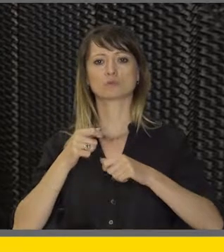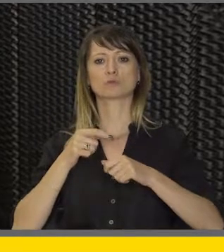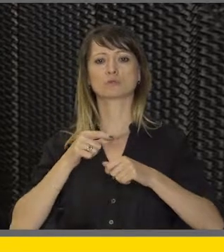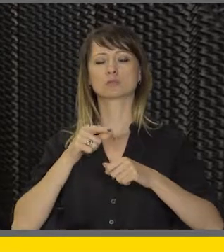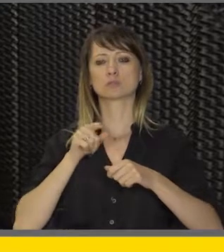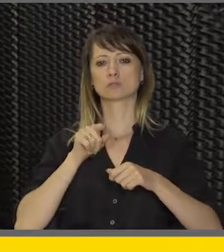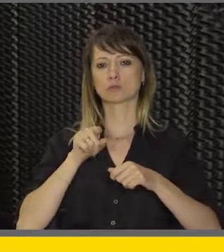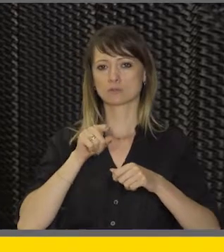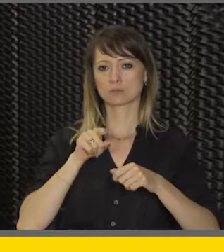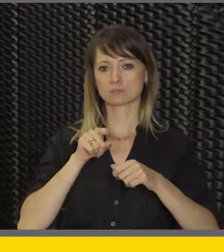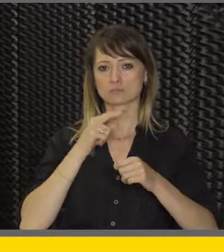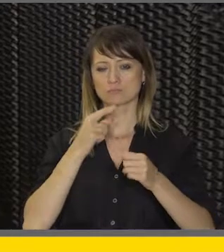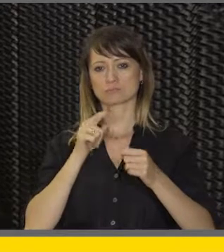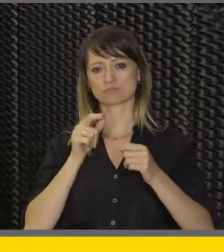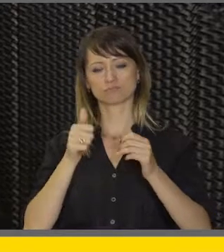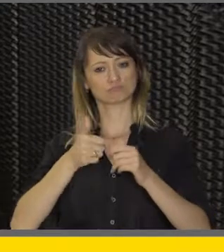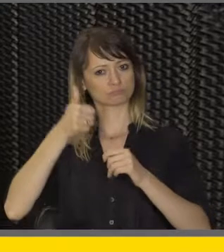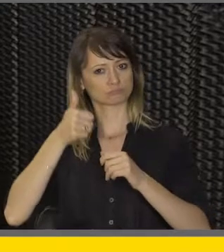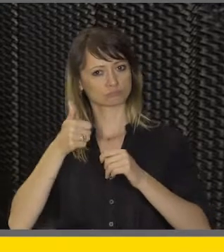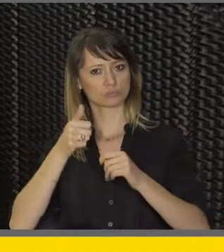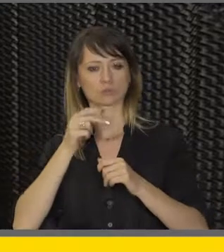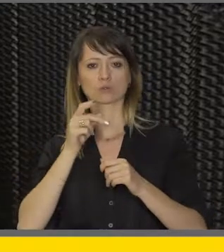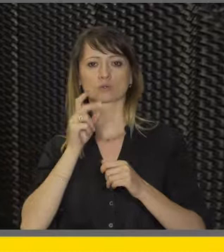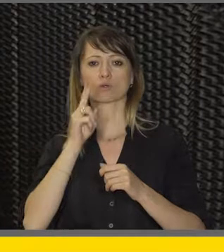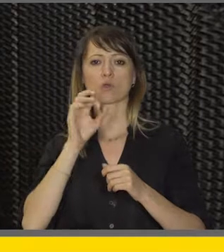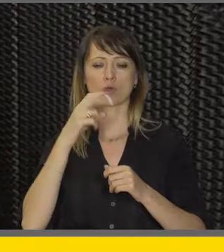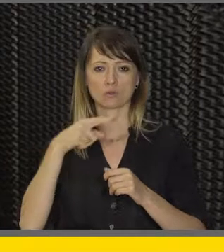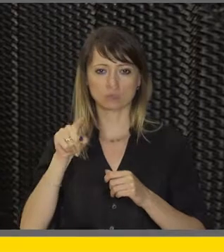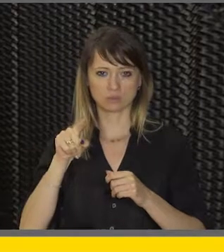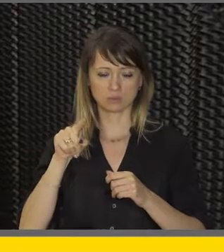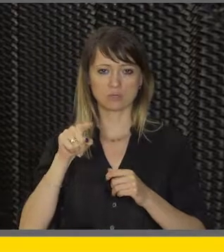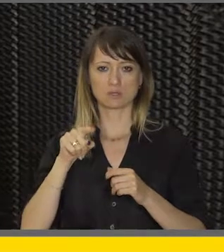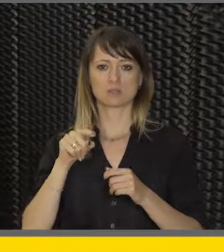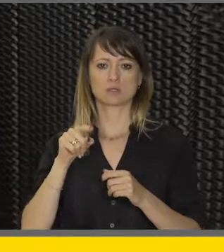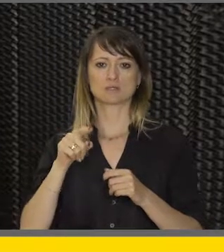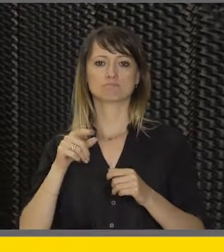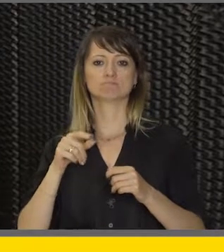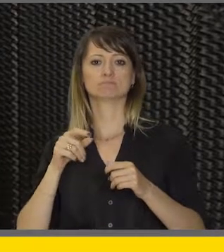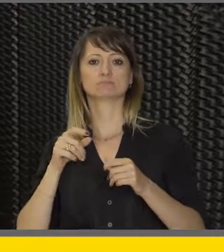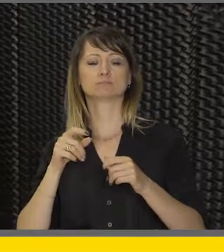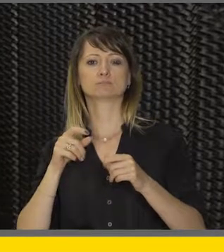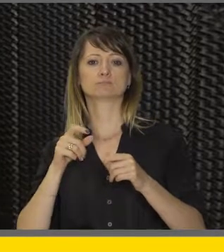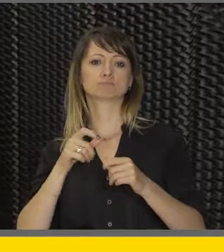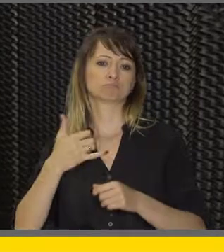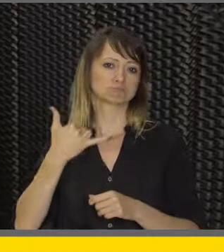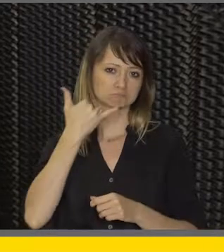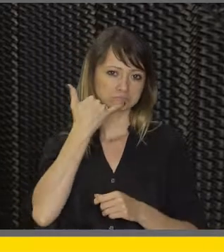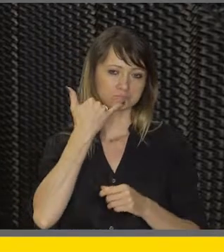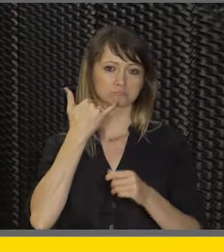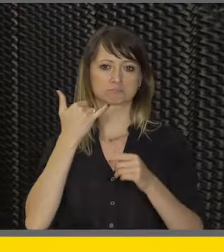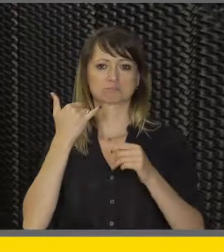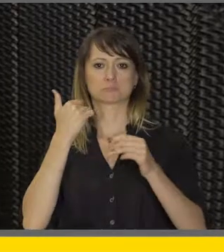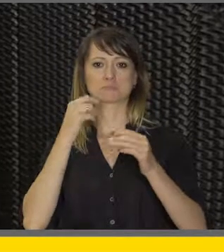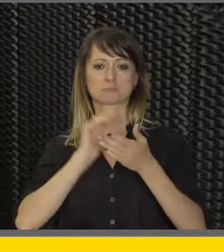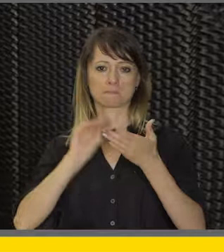ich wiodące kody i wpisaliśmy i uderzyliśmy do nich, brzydko mówiąc, to znaczy zadzwoniliśmy, napisaliśmy maila,